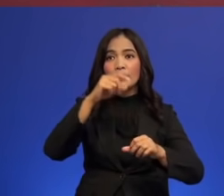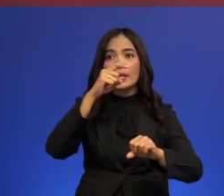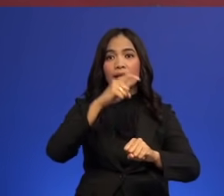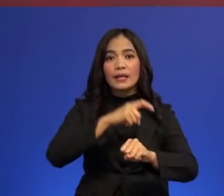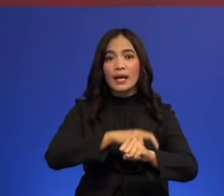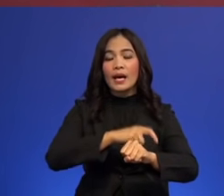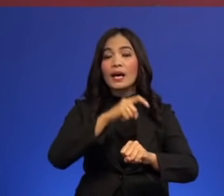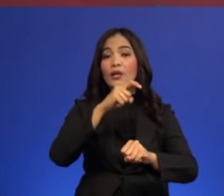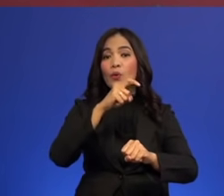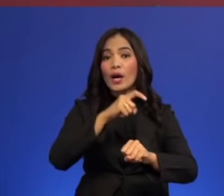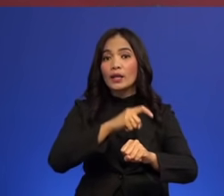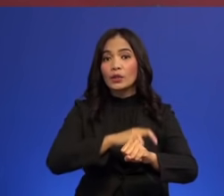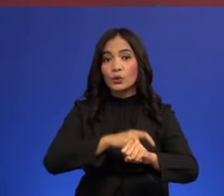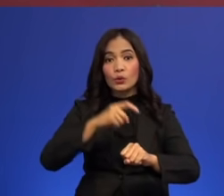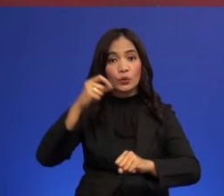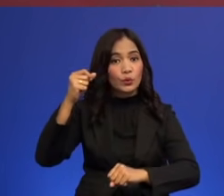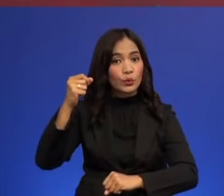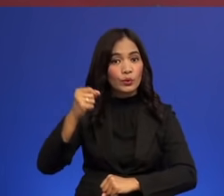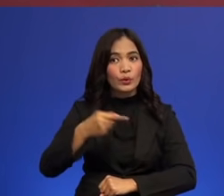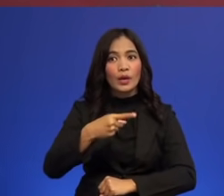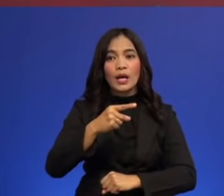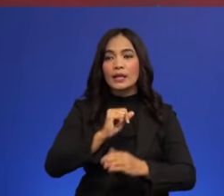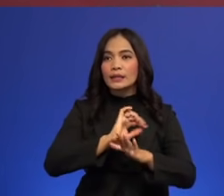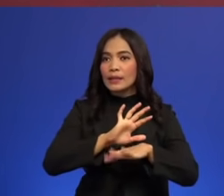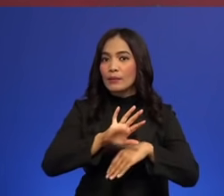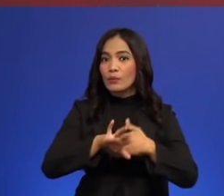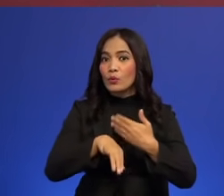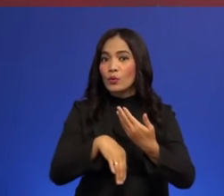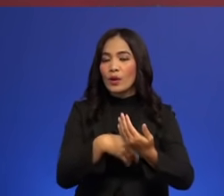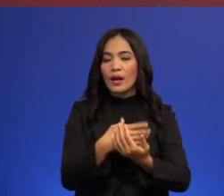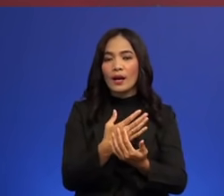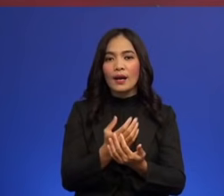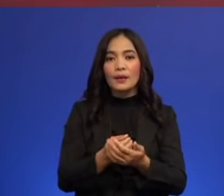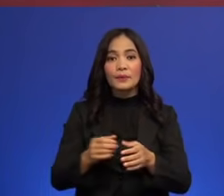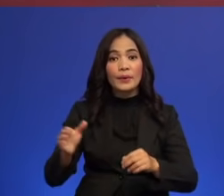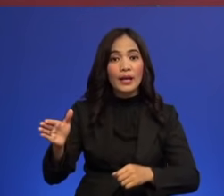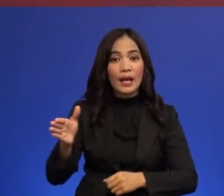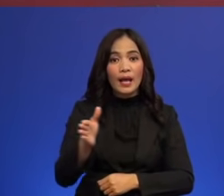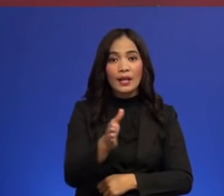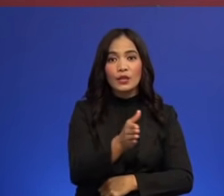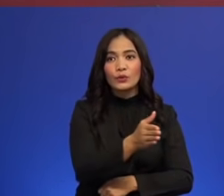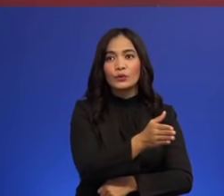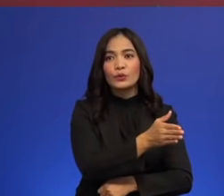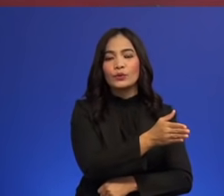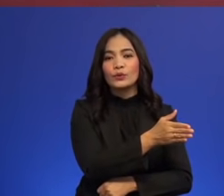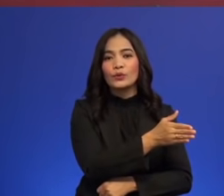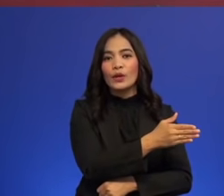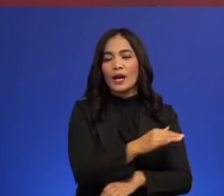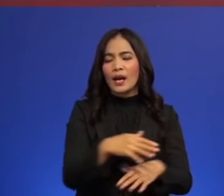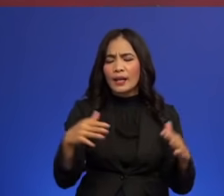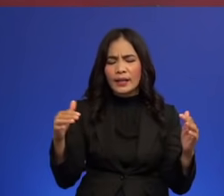Dalam detak waktu semua berlalu